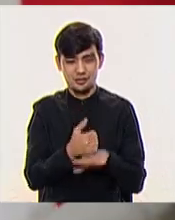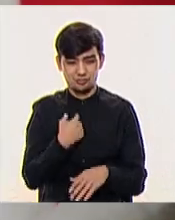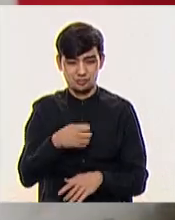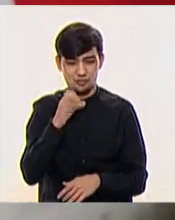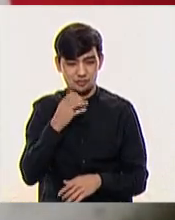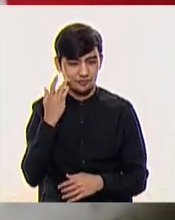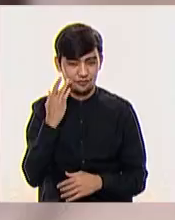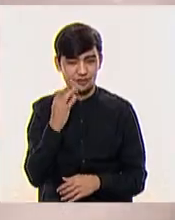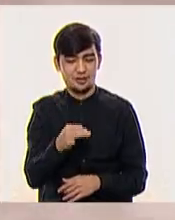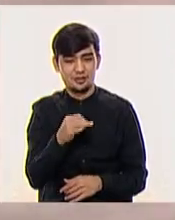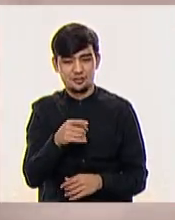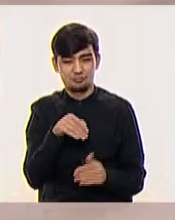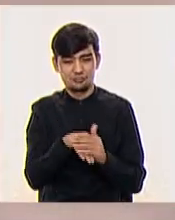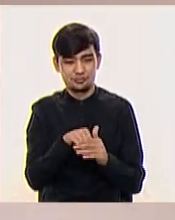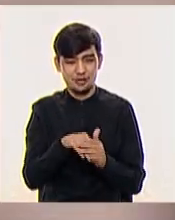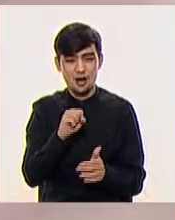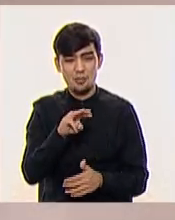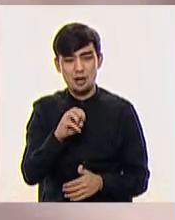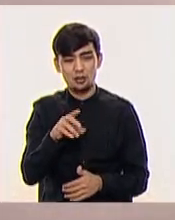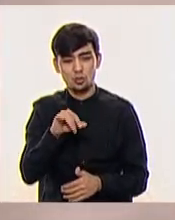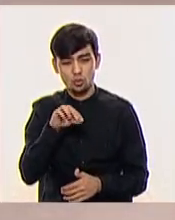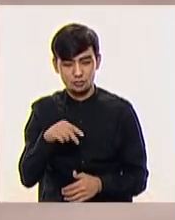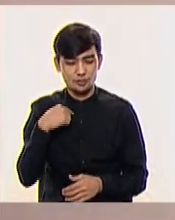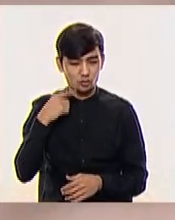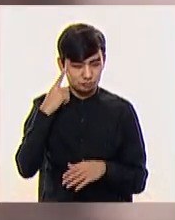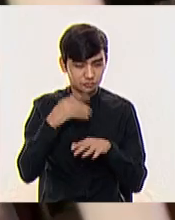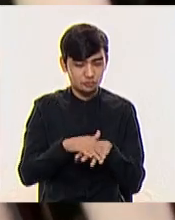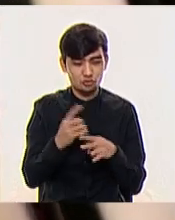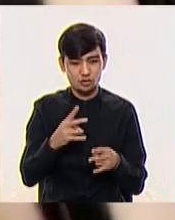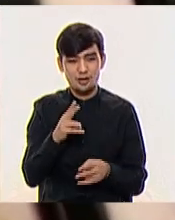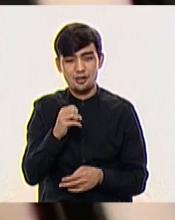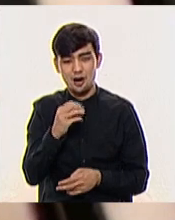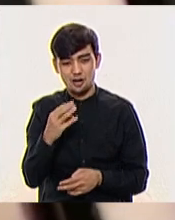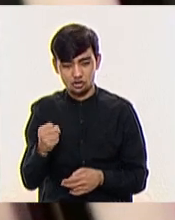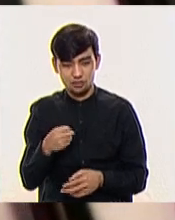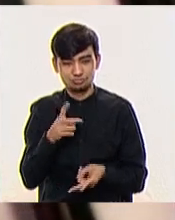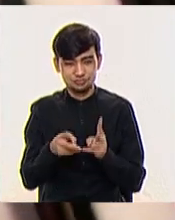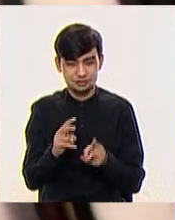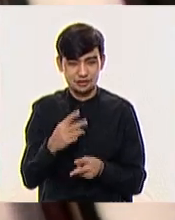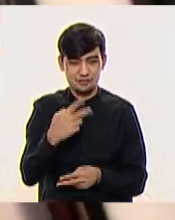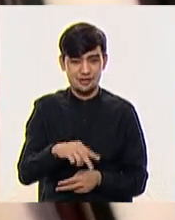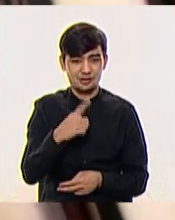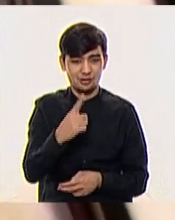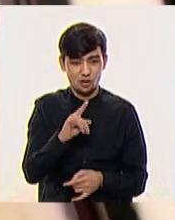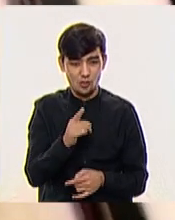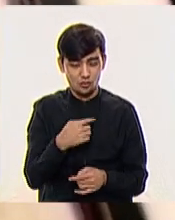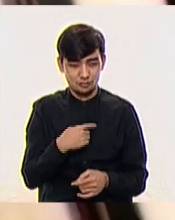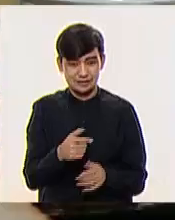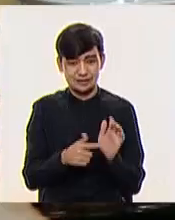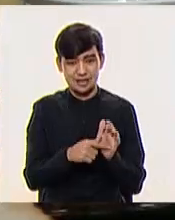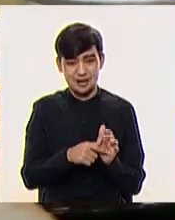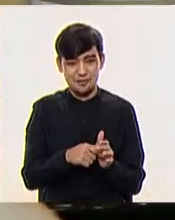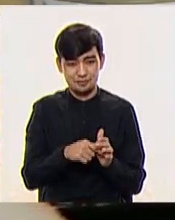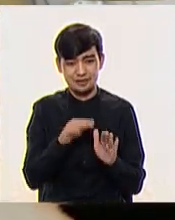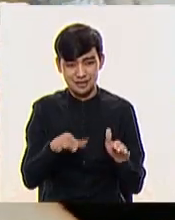продукт. Ведь хранительница очага Амангуль Житесова должна подумать об утренней каше аж на 21 ребенка. Только на 7 детей из